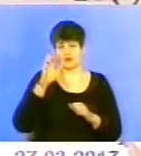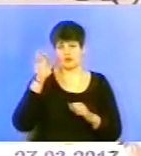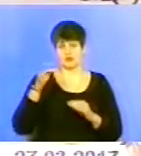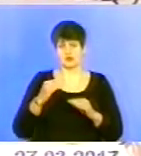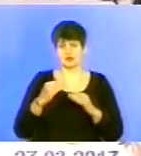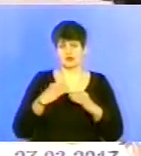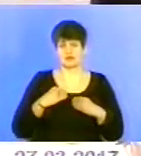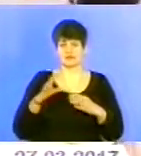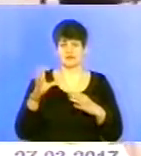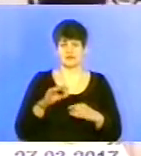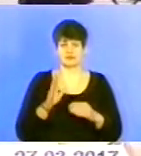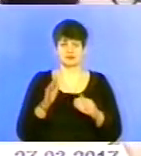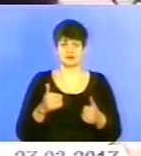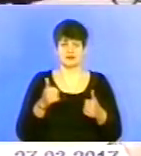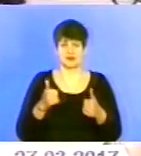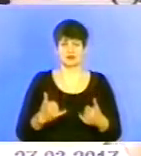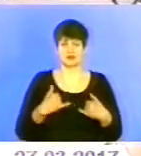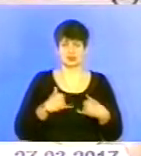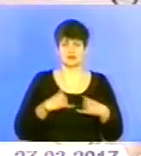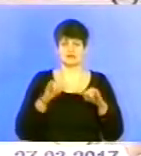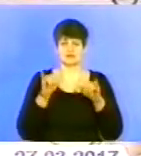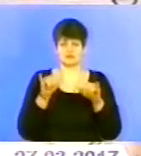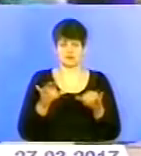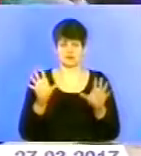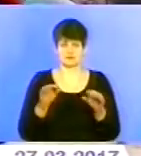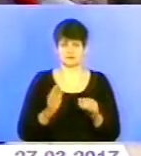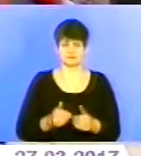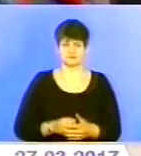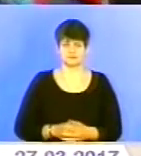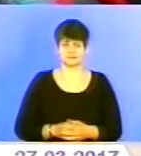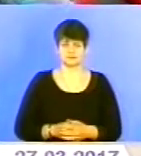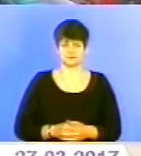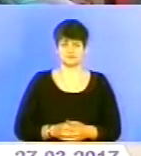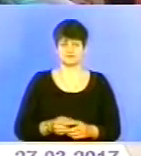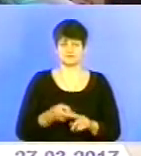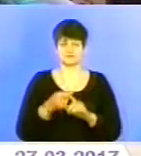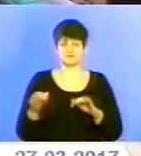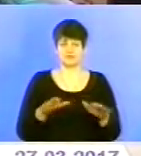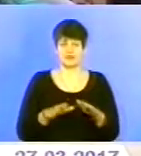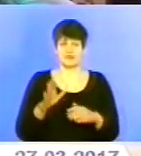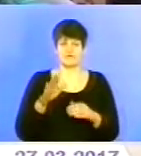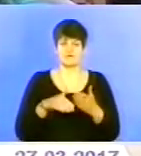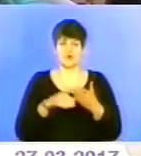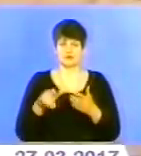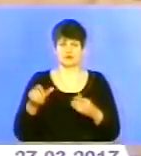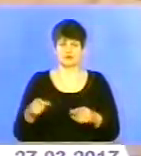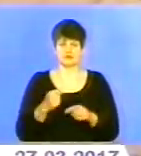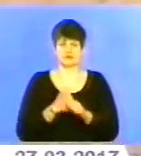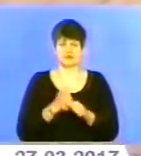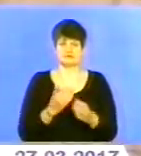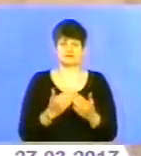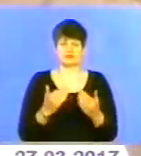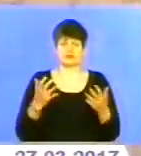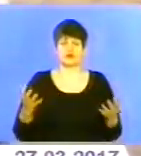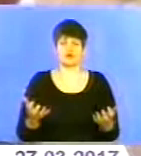нас все буде гарно і в них, і в нас, щоб все було так. У рамках заходу волонтери зорганізували виставку про